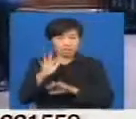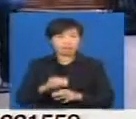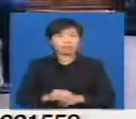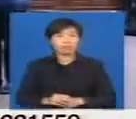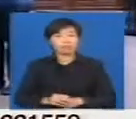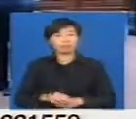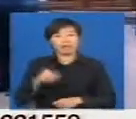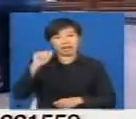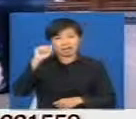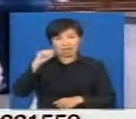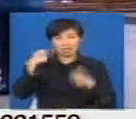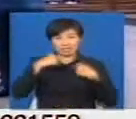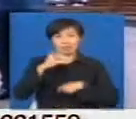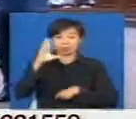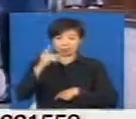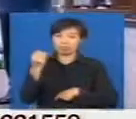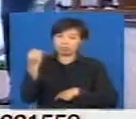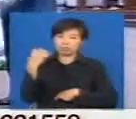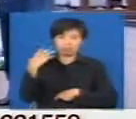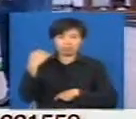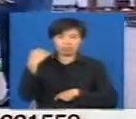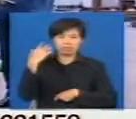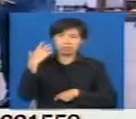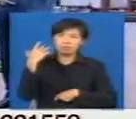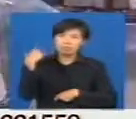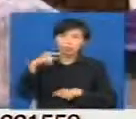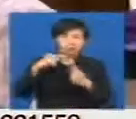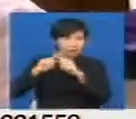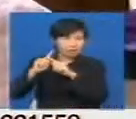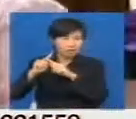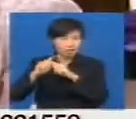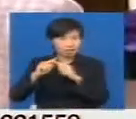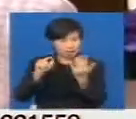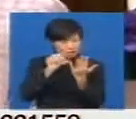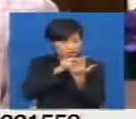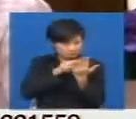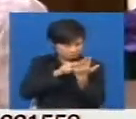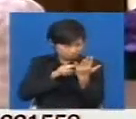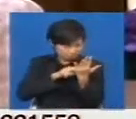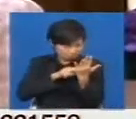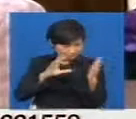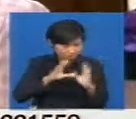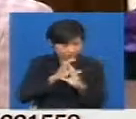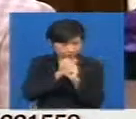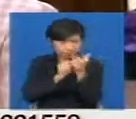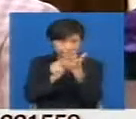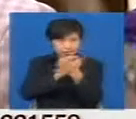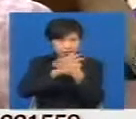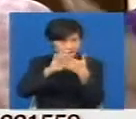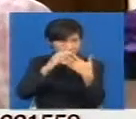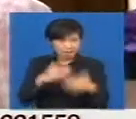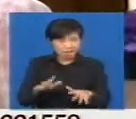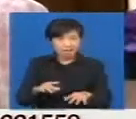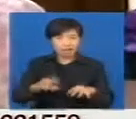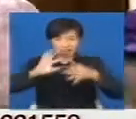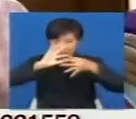ศเขาก็ได้อ่านนะฮะได้แก้จนได้ไฟแนลได้ไฟแนลเรียบร้อยแล้วนะเมื่อคืนดึก ข้อคำ